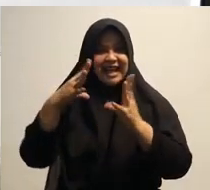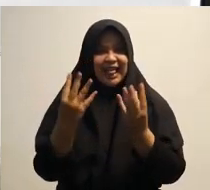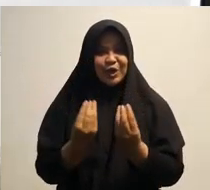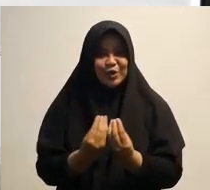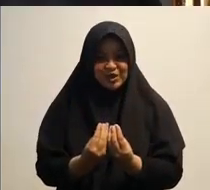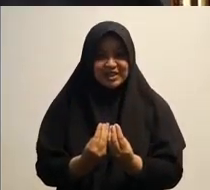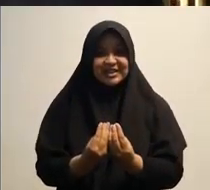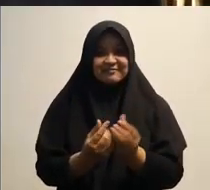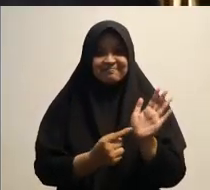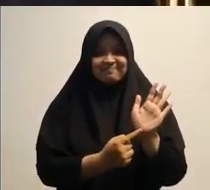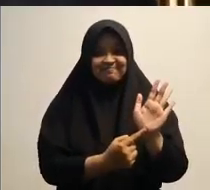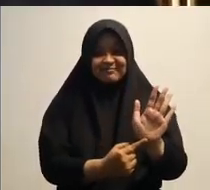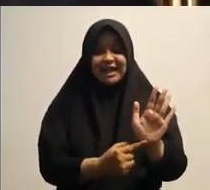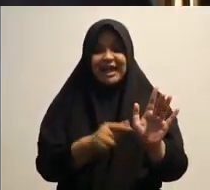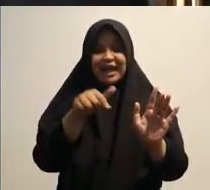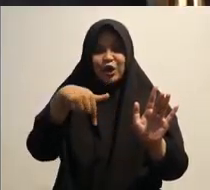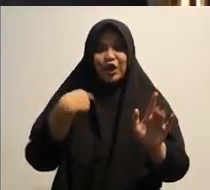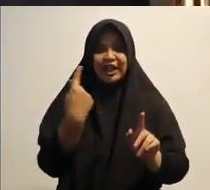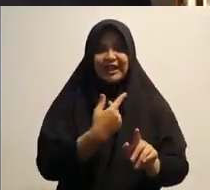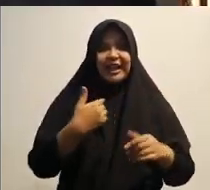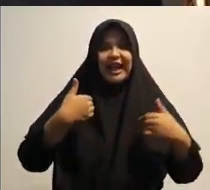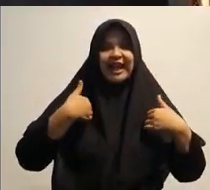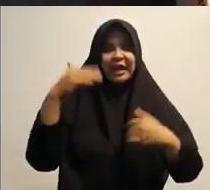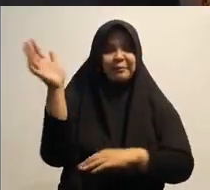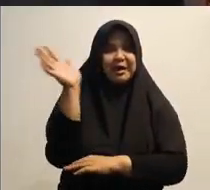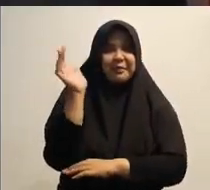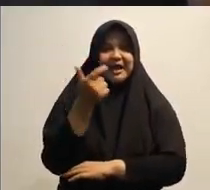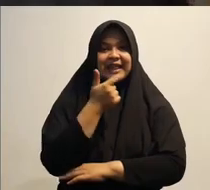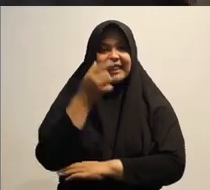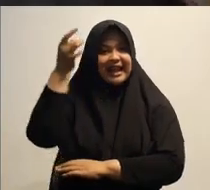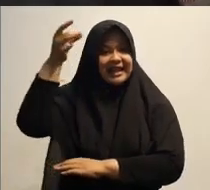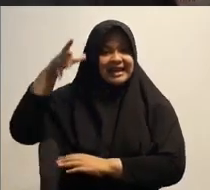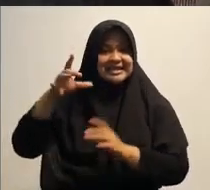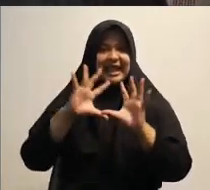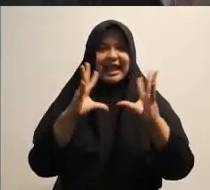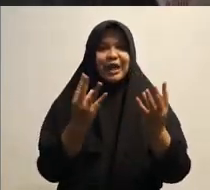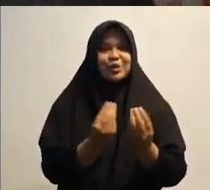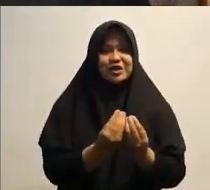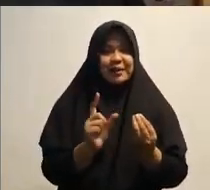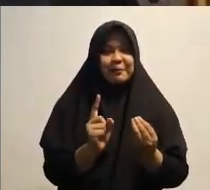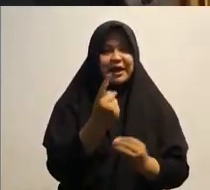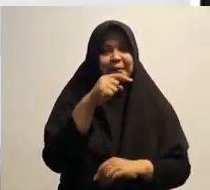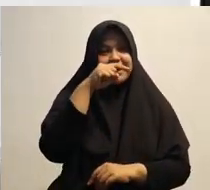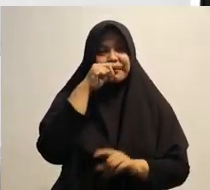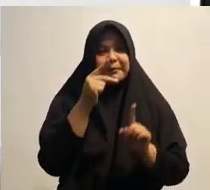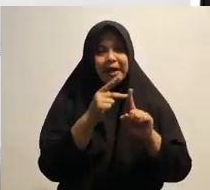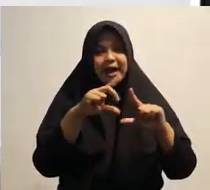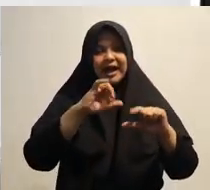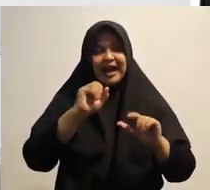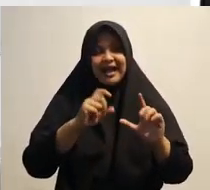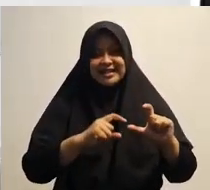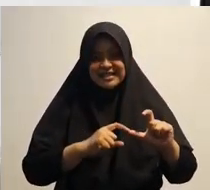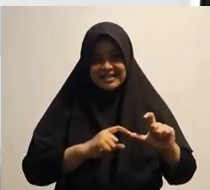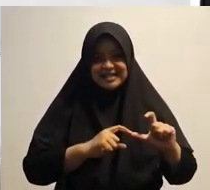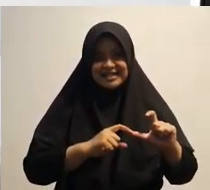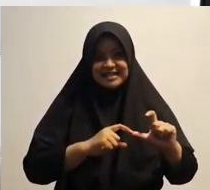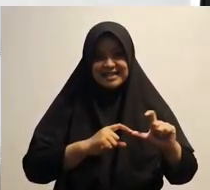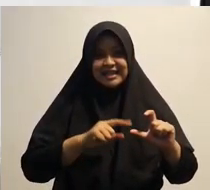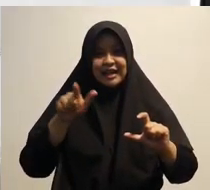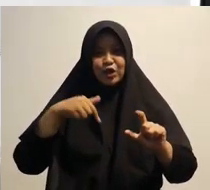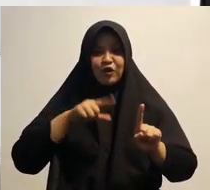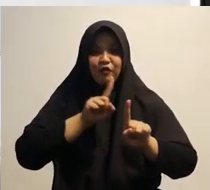inklusi. Nah, pada kesempatan kali ini juga kita akan ada paparan tentang desa inklusi. Yang pertama dari Pak Haris